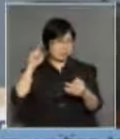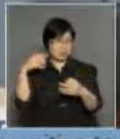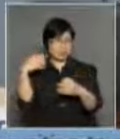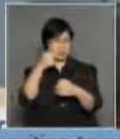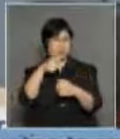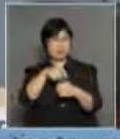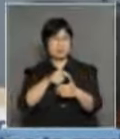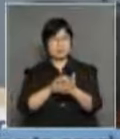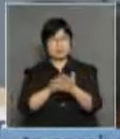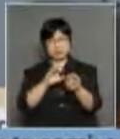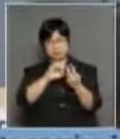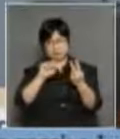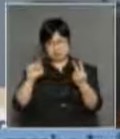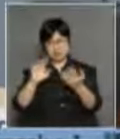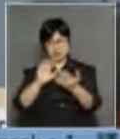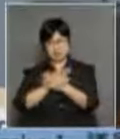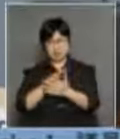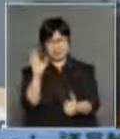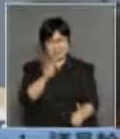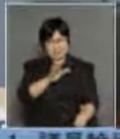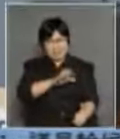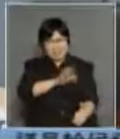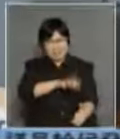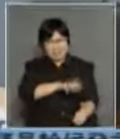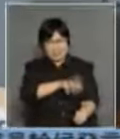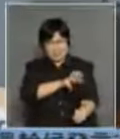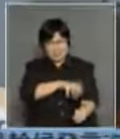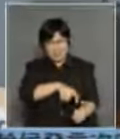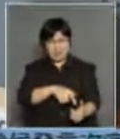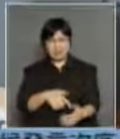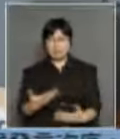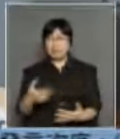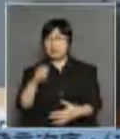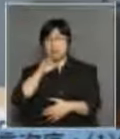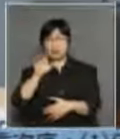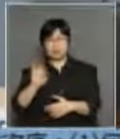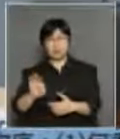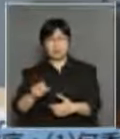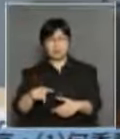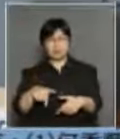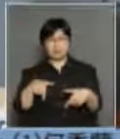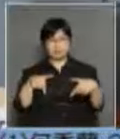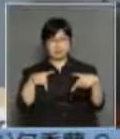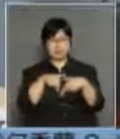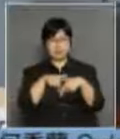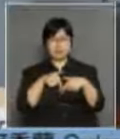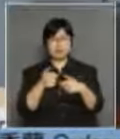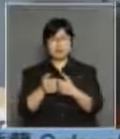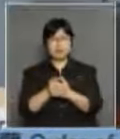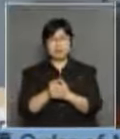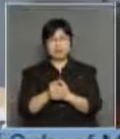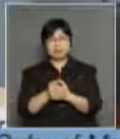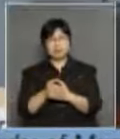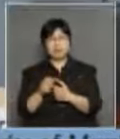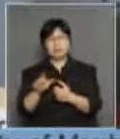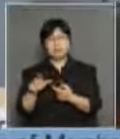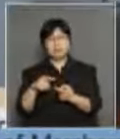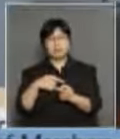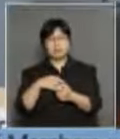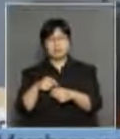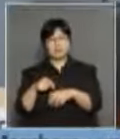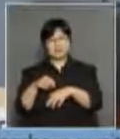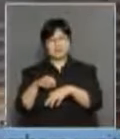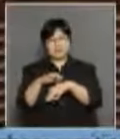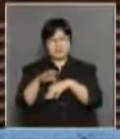他在2011年直接罵到他狗血淋頭，你現在有沒有罵他啊？應該不敢了吧，是不是說他喂守財奴啊，